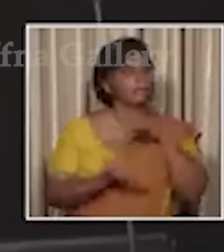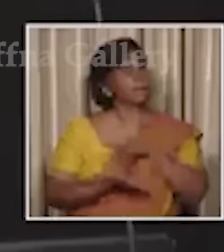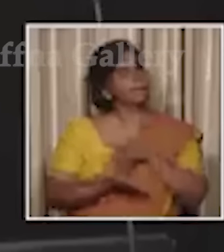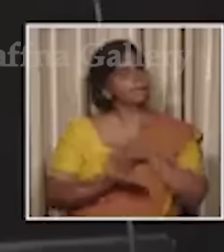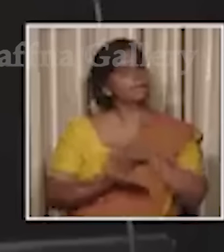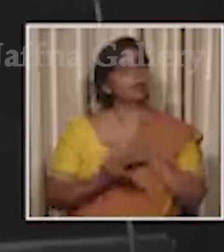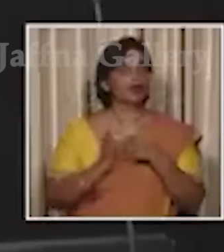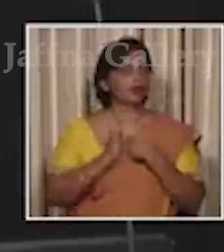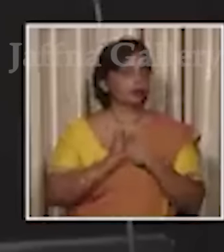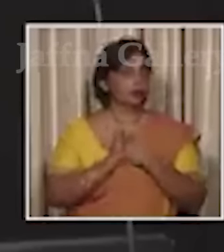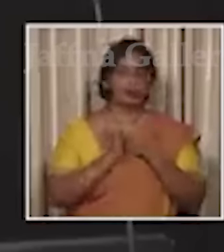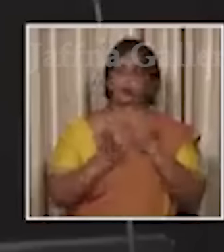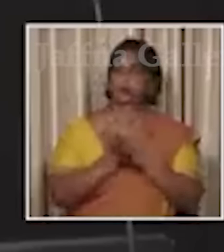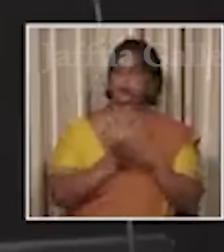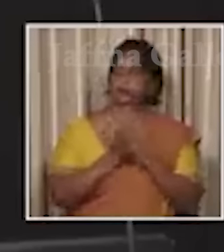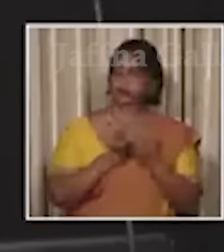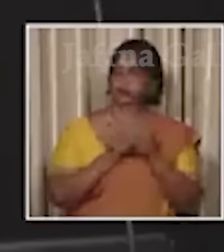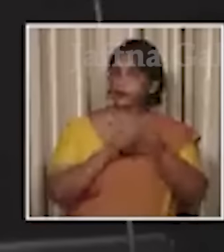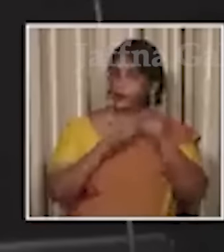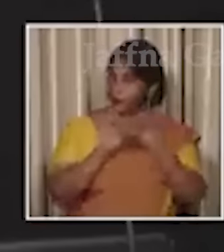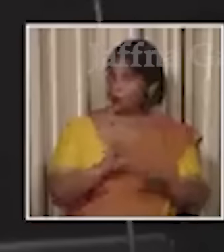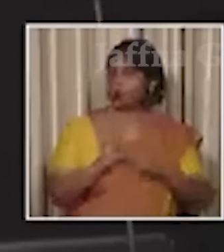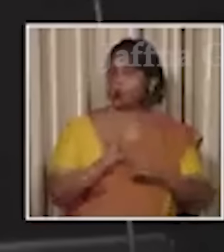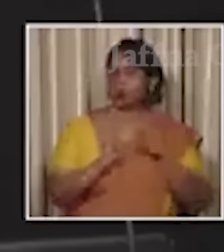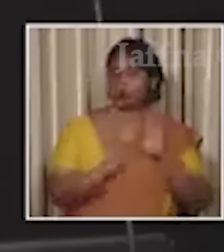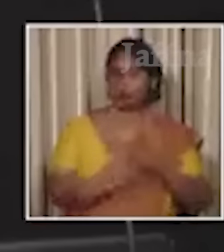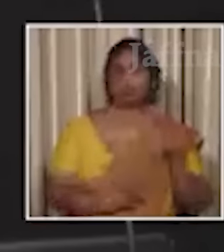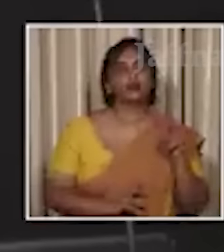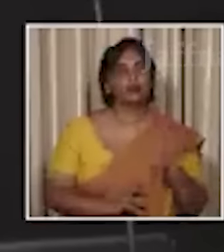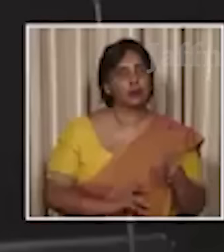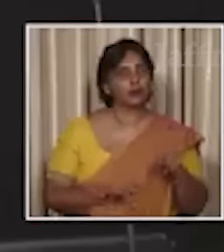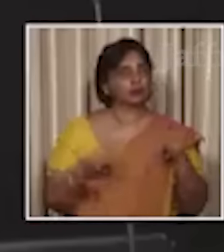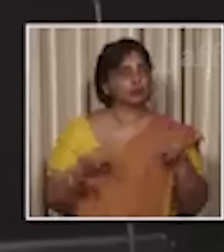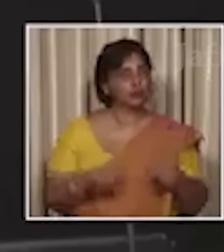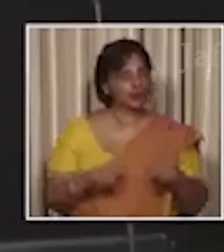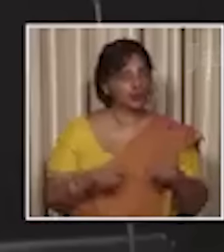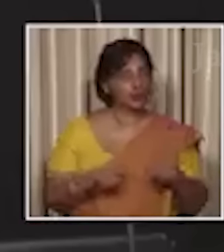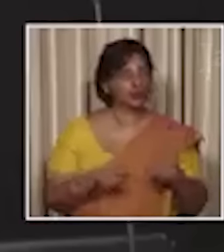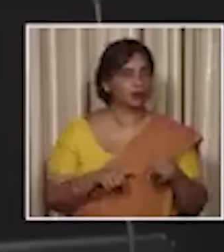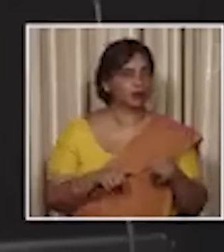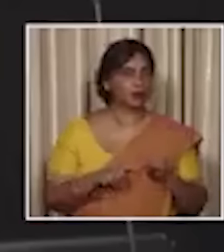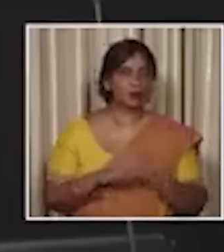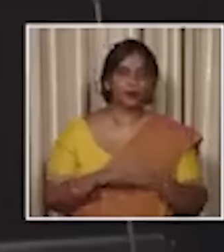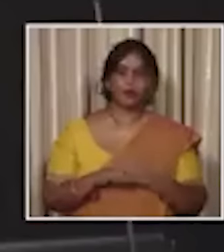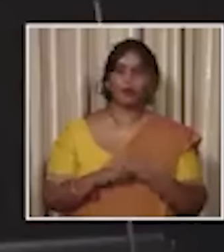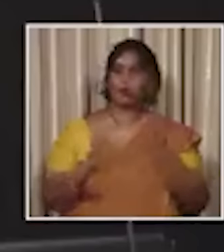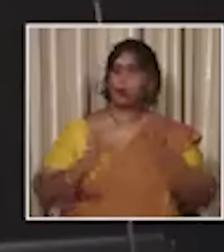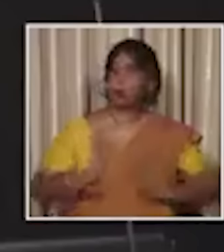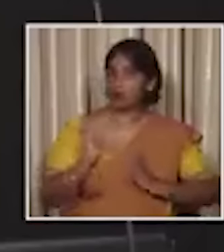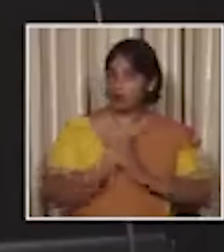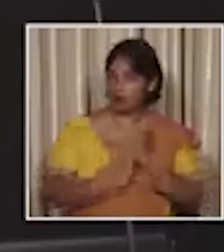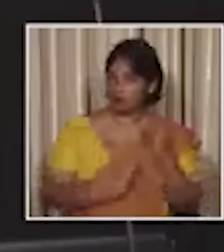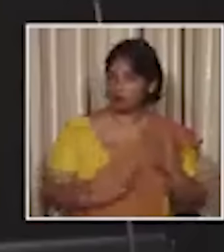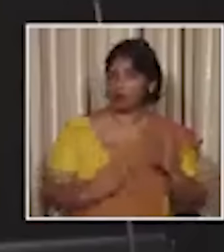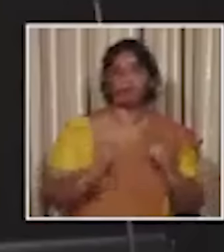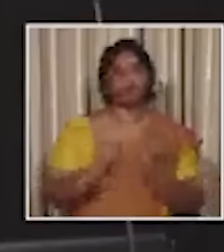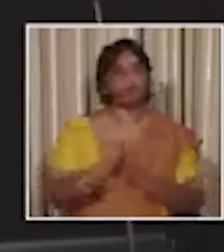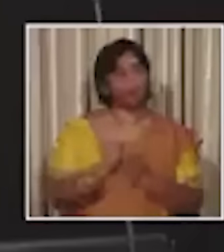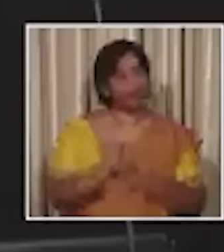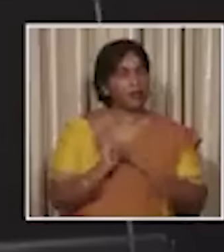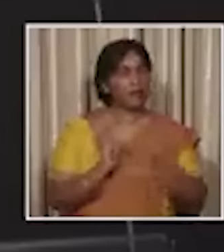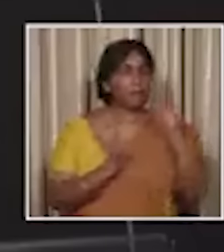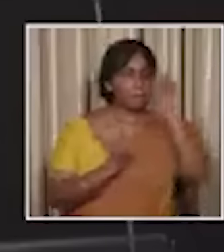2015 ஐக்கிய நாடுகள் மனித உரிமைகள் ஆணையத்திலே அப்பொழுது இருந்த அயல் உறவுத்துறை அமைச்சர் மங்கள சமரவீர அவர்கள் சொன்னார், நாங்கள் உள்ளக பொறிமுறை